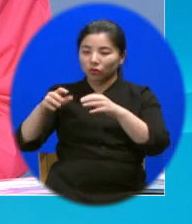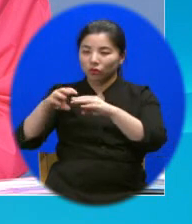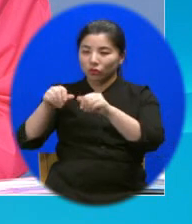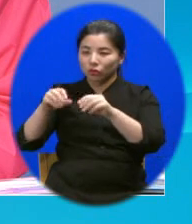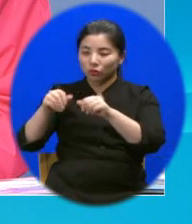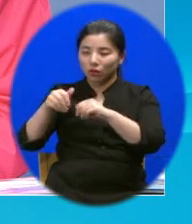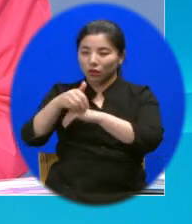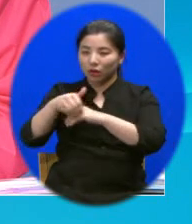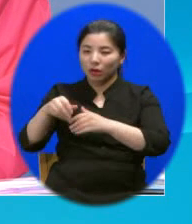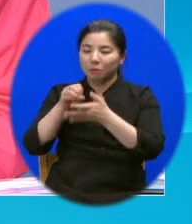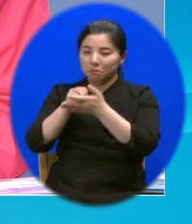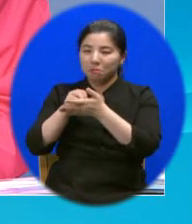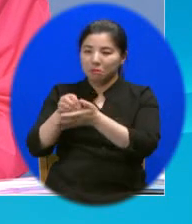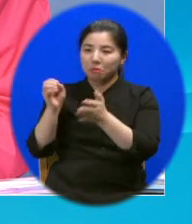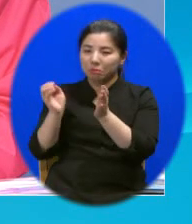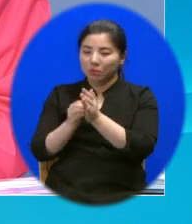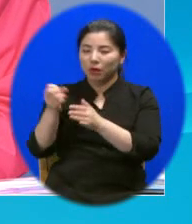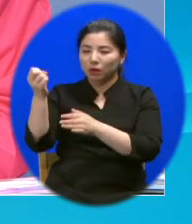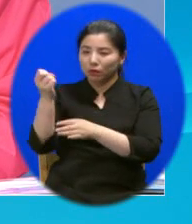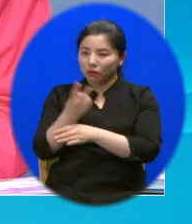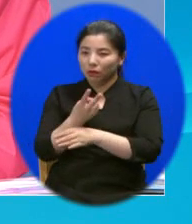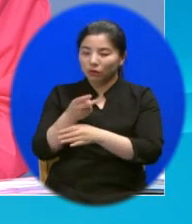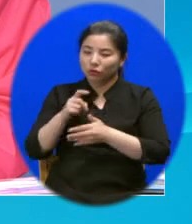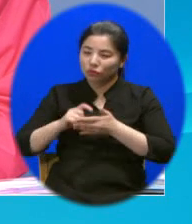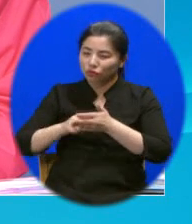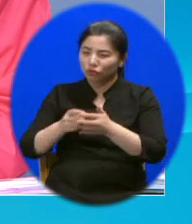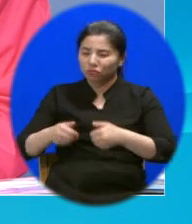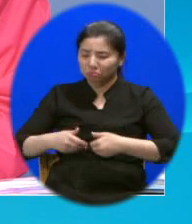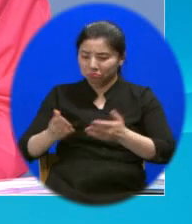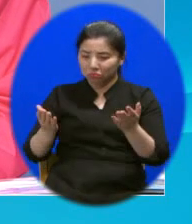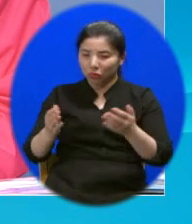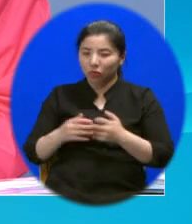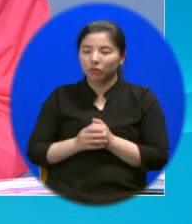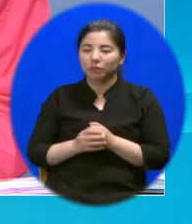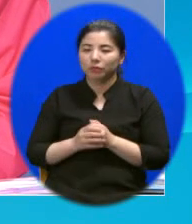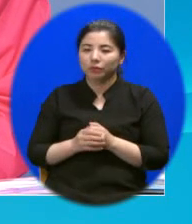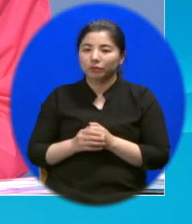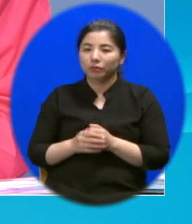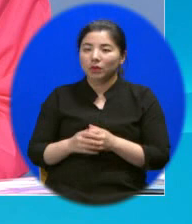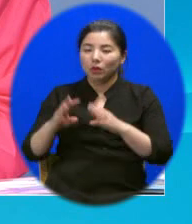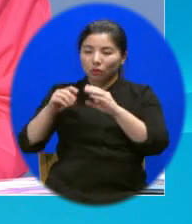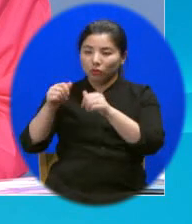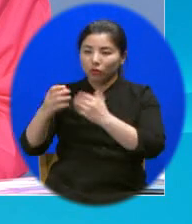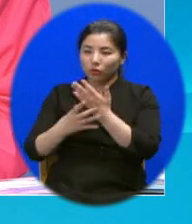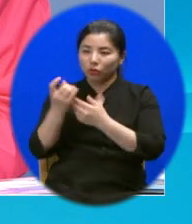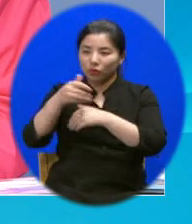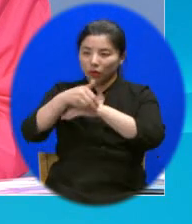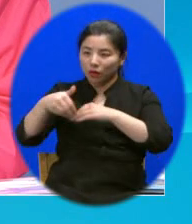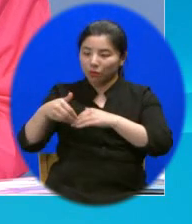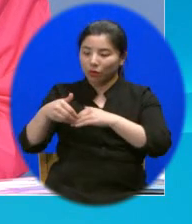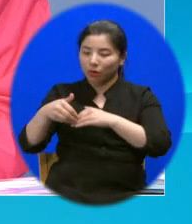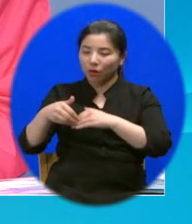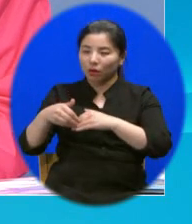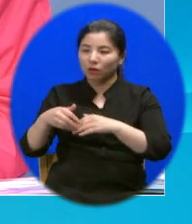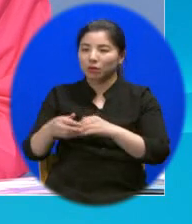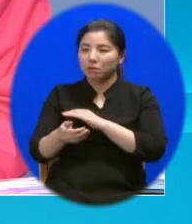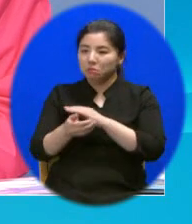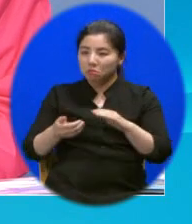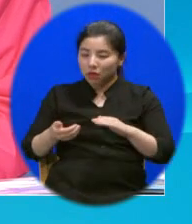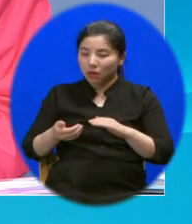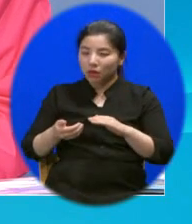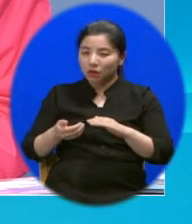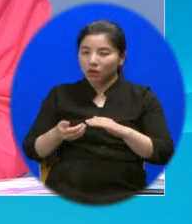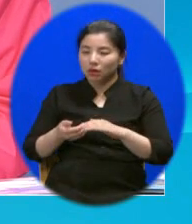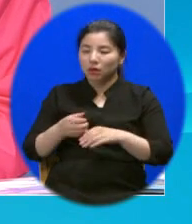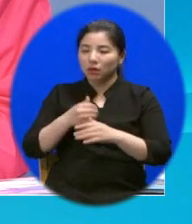계획에는 반영이 돼 갖고 다시 또 뭐 추진할 필요가 없는 부분이고요 국토 종합 개발 개근 일과 아저 미리 사전에